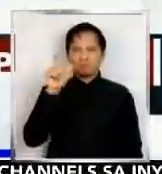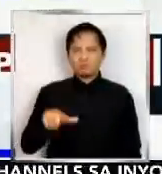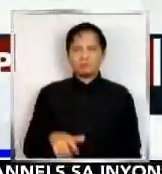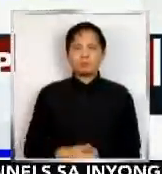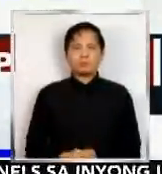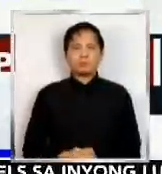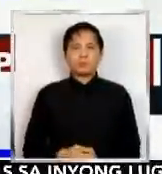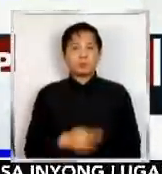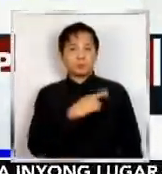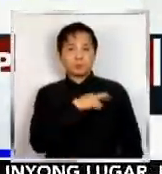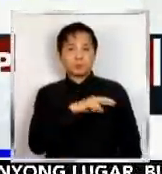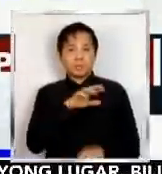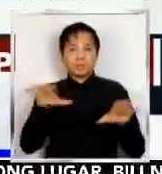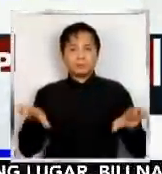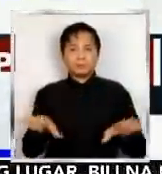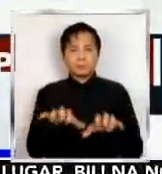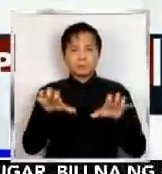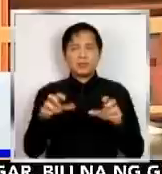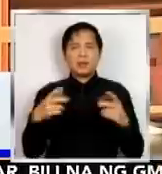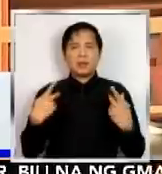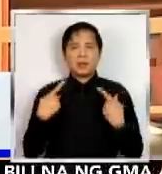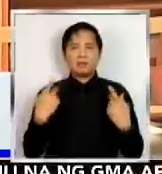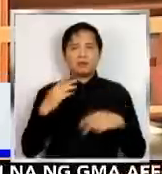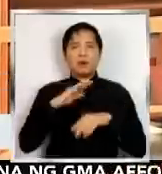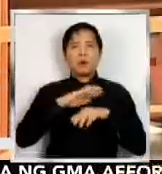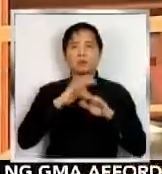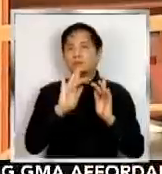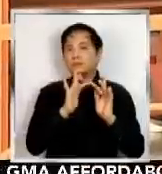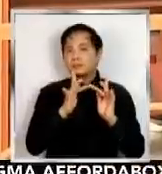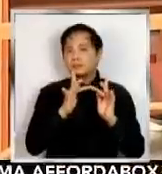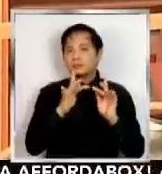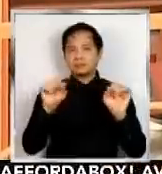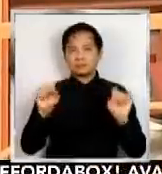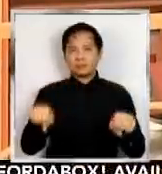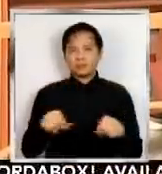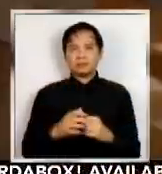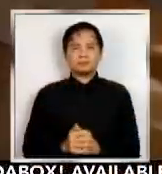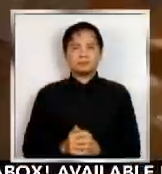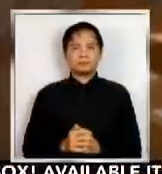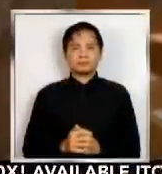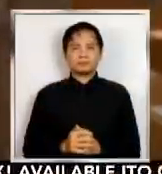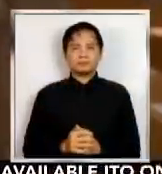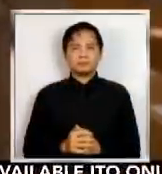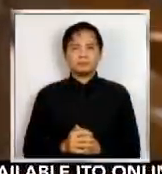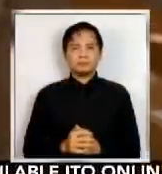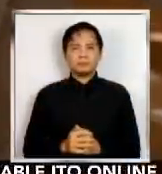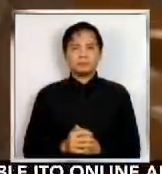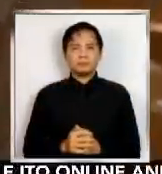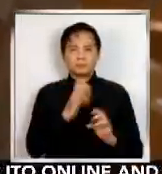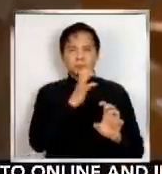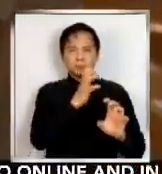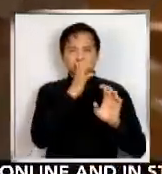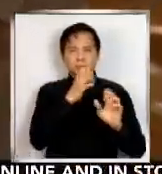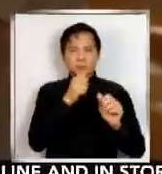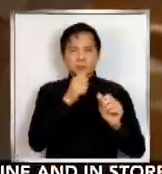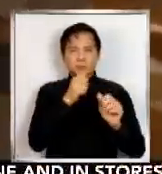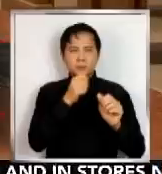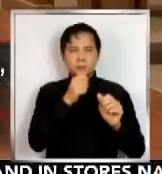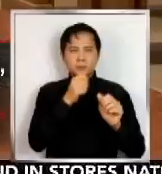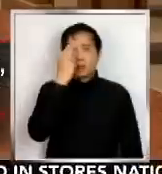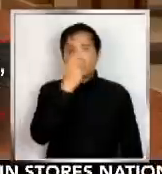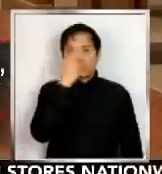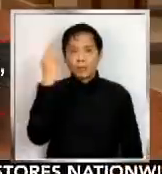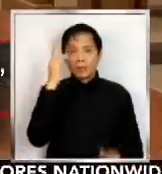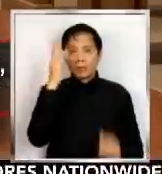pamamagitan ng iba't ibang online platforms. Sa kabila ng mga karagdagang paghigpit, ikinatuwa ng Catholic Bishops Conference of the Philippines